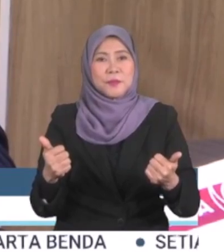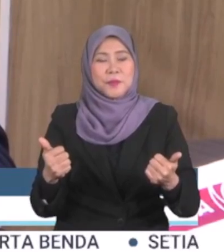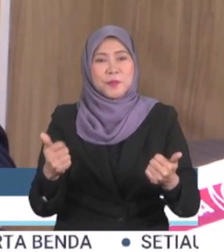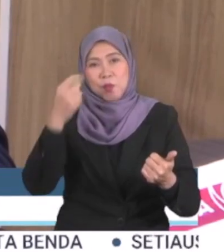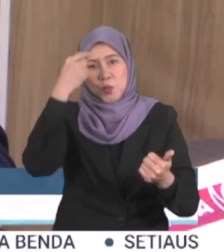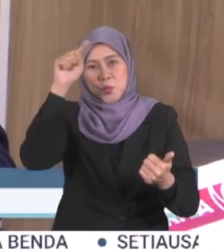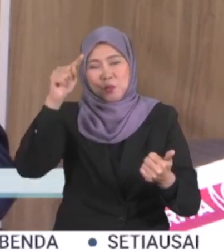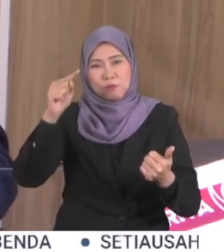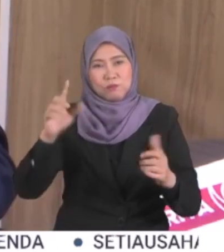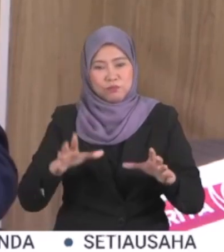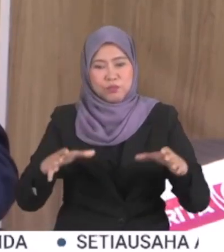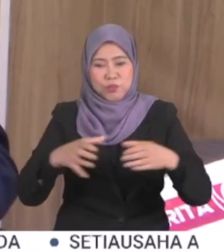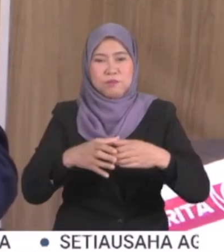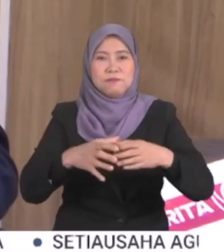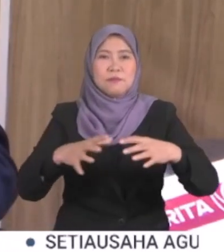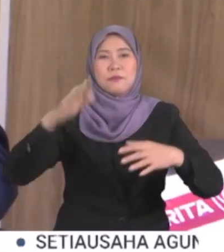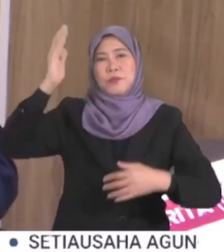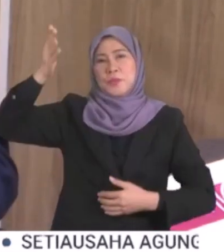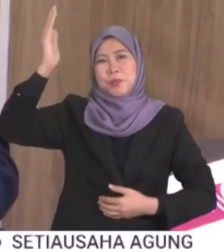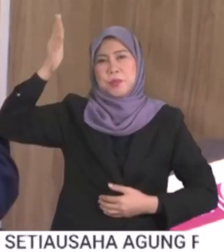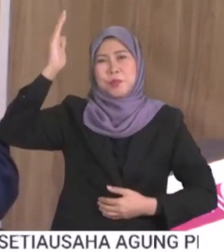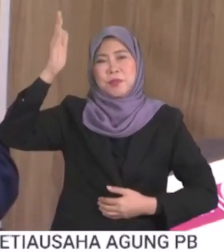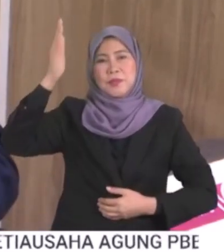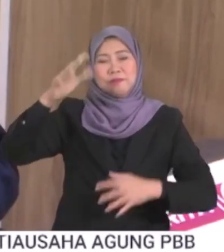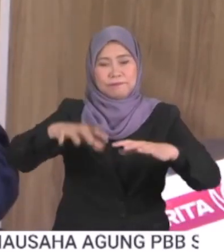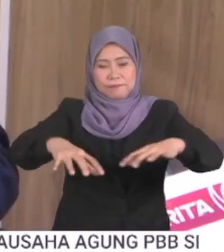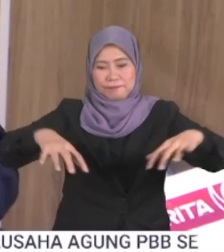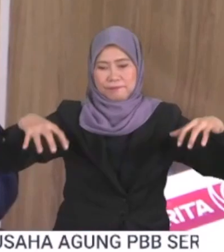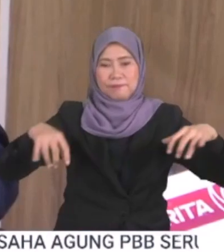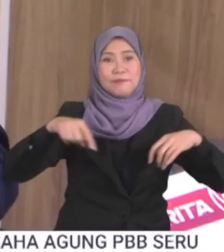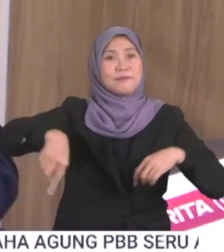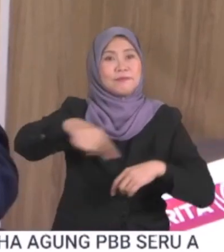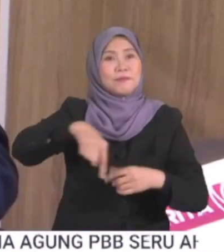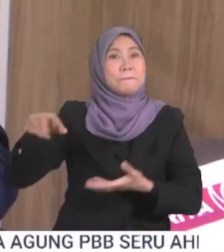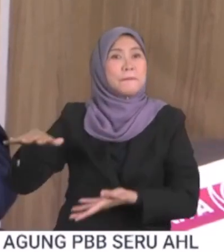mengadakan satu taklimat dengan pembekal-pembekal makanan.